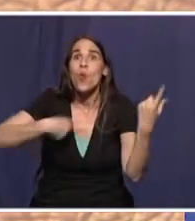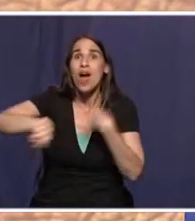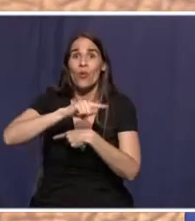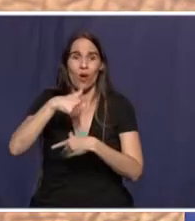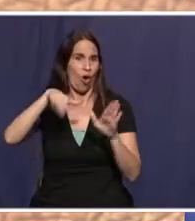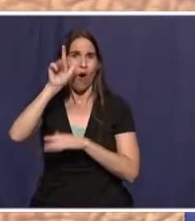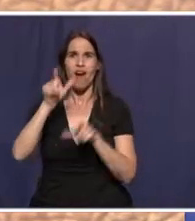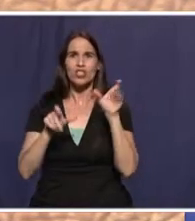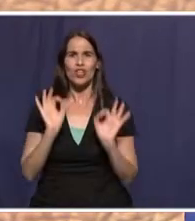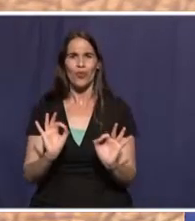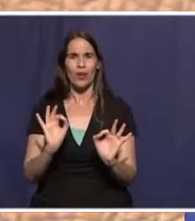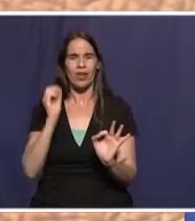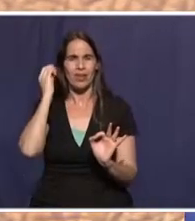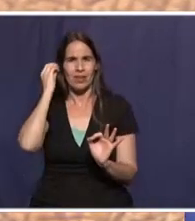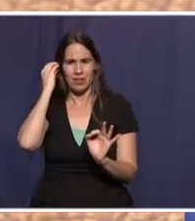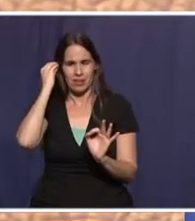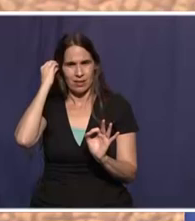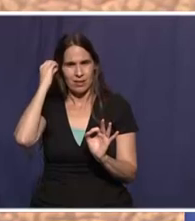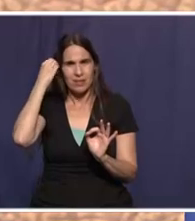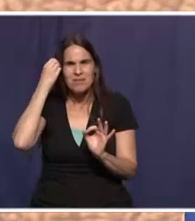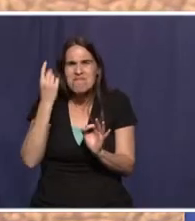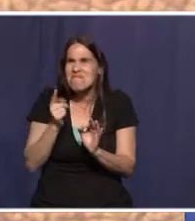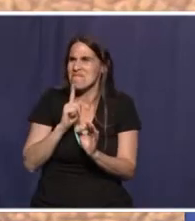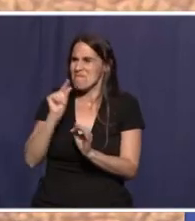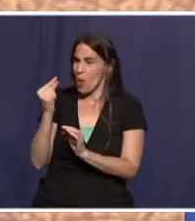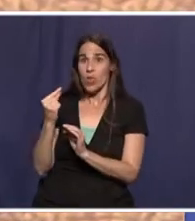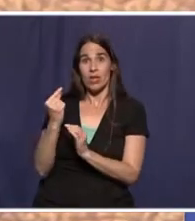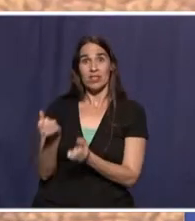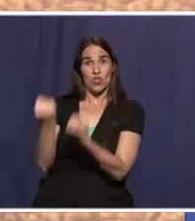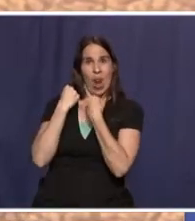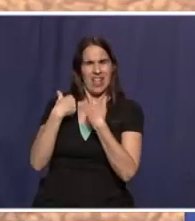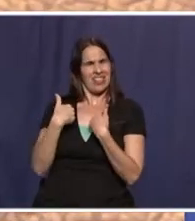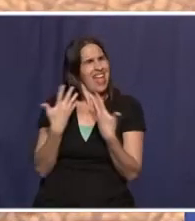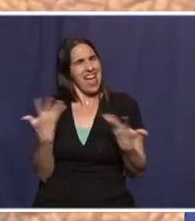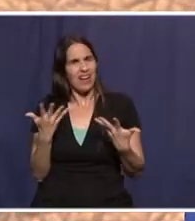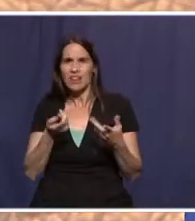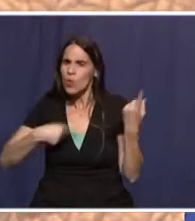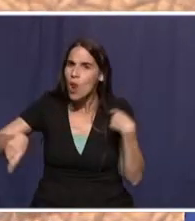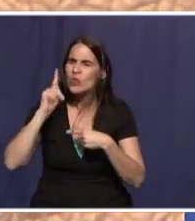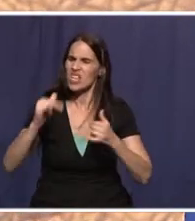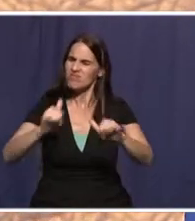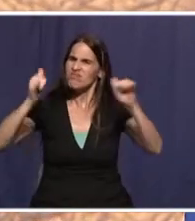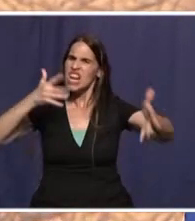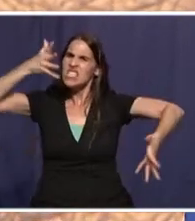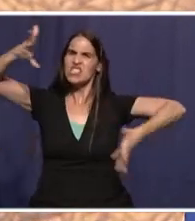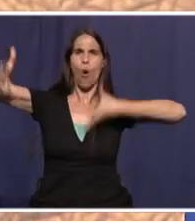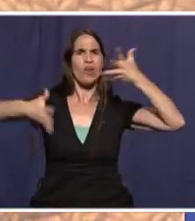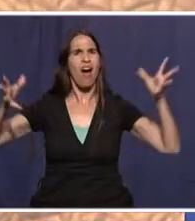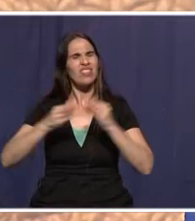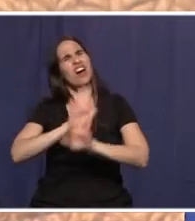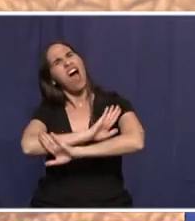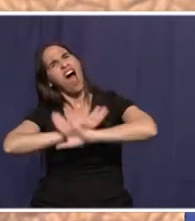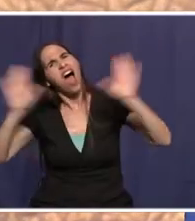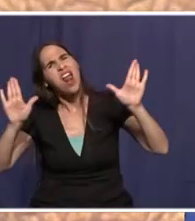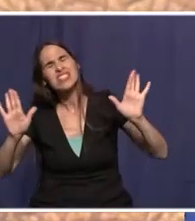איך זה שמיעוט שולט ברוב, במקום שנצעק כולנו ביחד, בכל אחד, בכל גדול, חלס